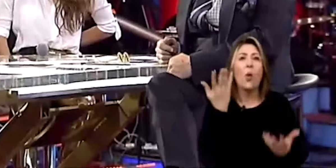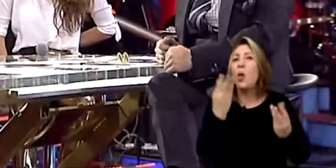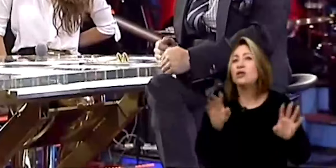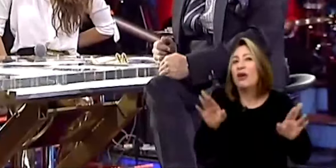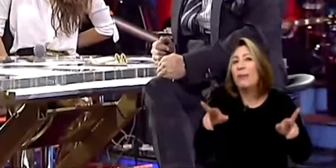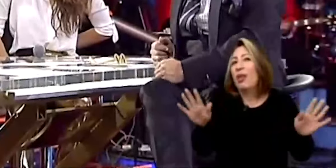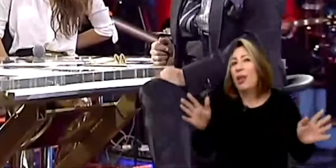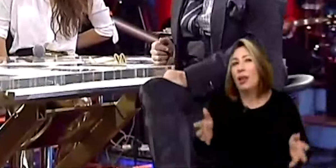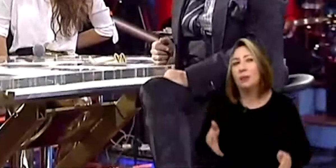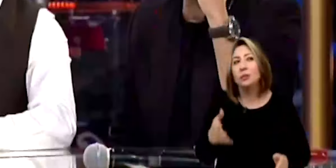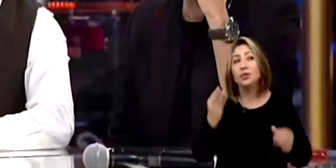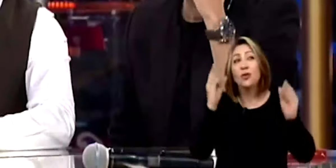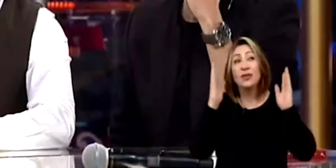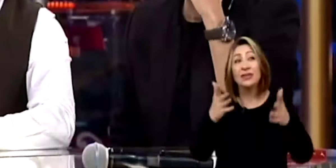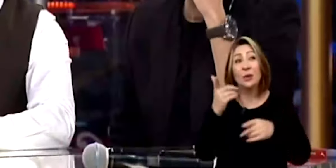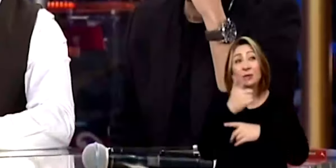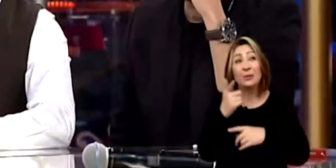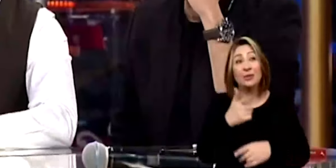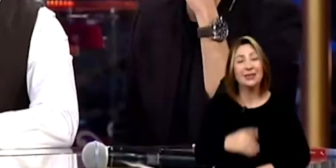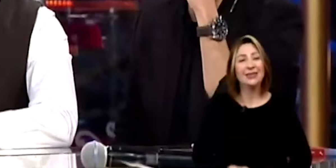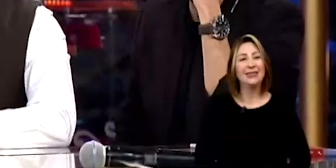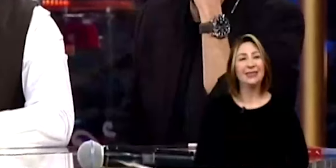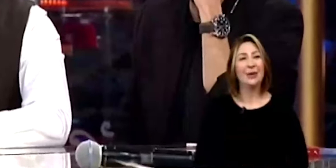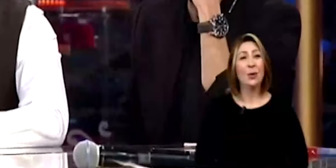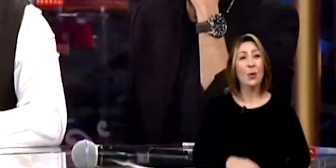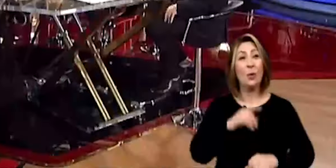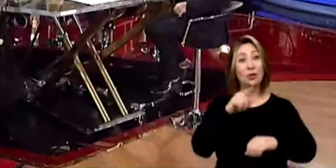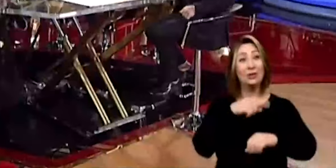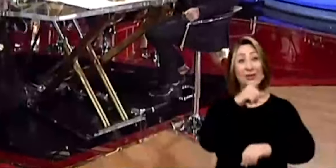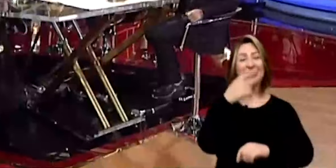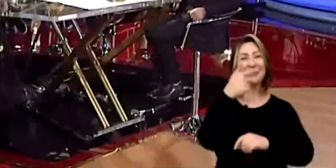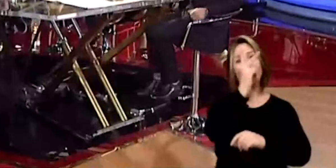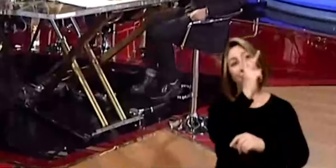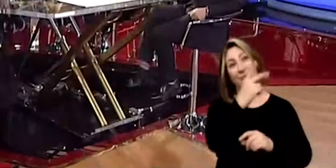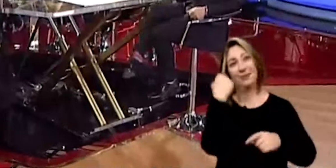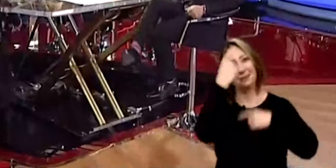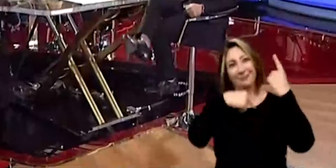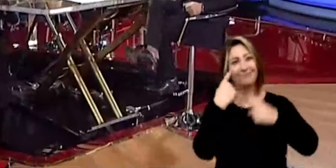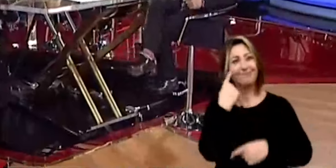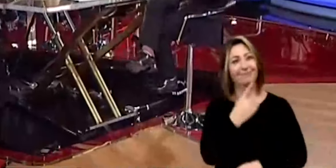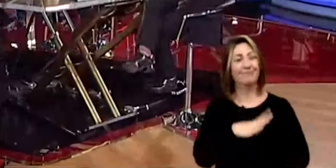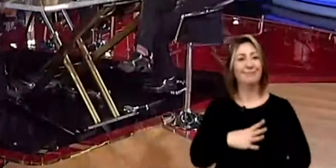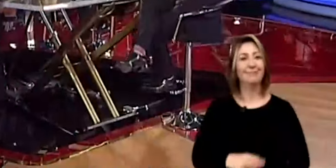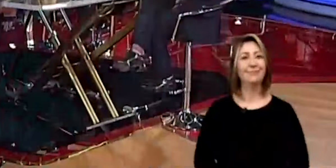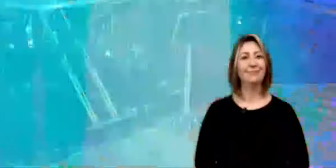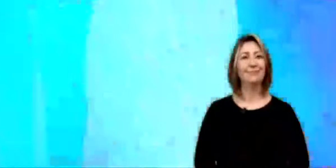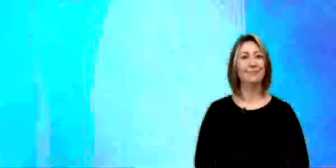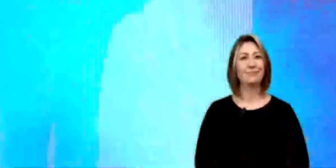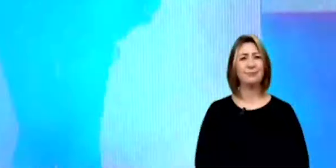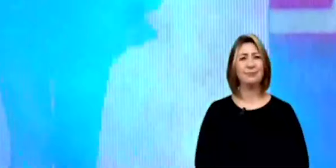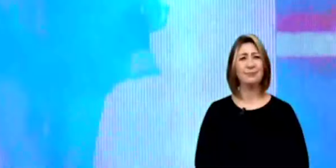olacak iş değil. Peki. Çok bile göstermişiz. Peki. O zaman sizin şu görüntülere biraz daha bakmak istiyorum efendim. Evet, bu tarz.